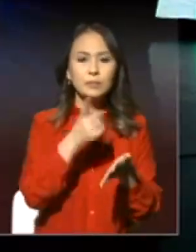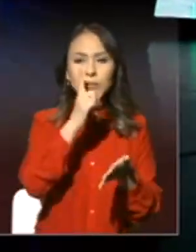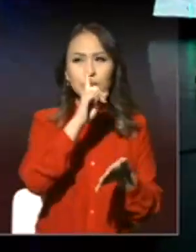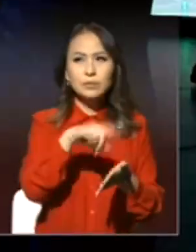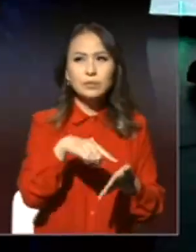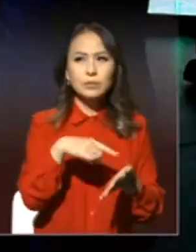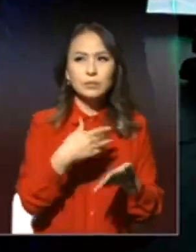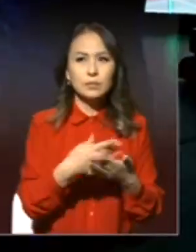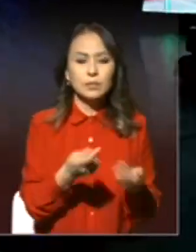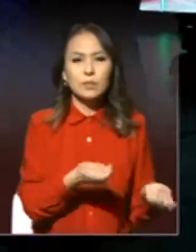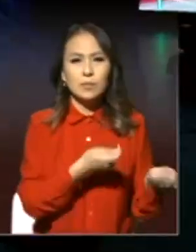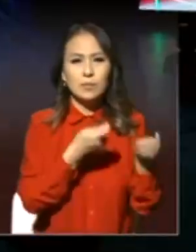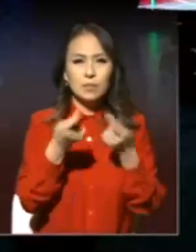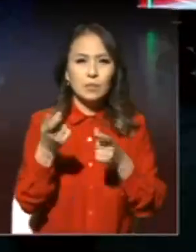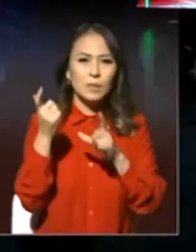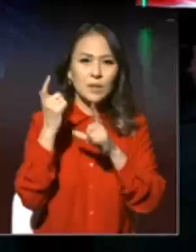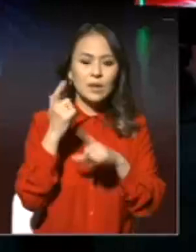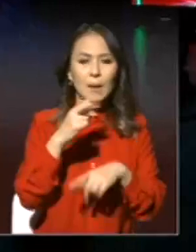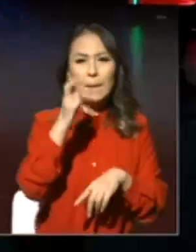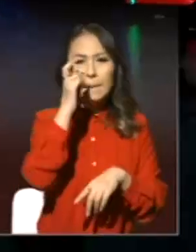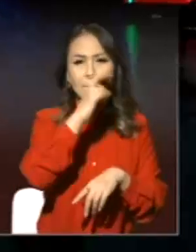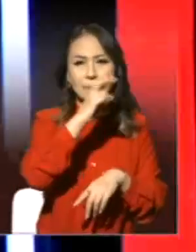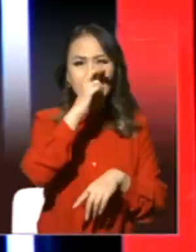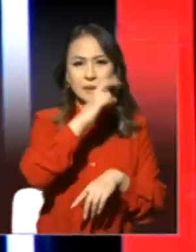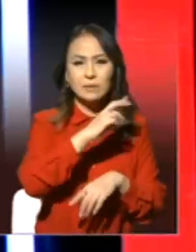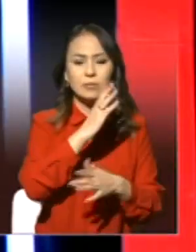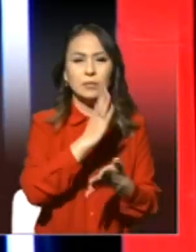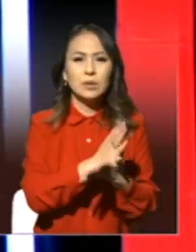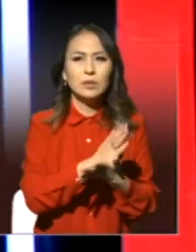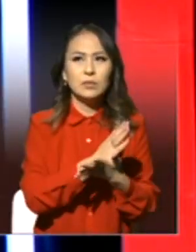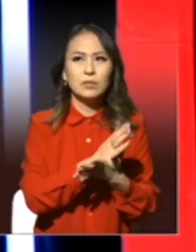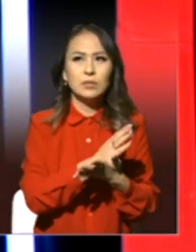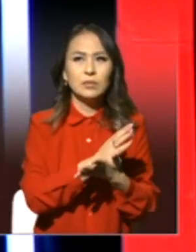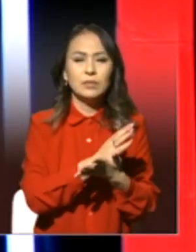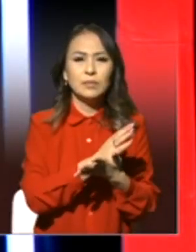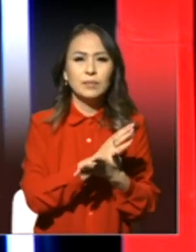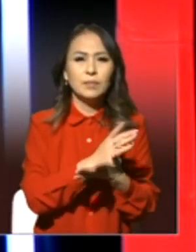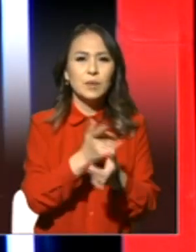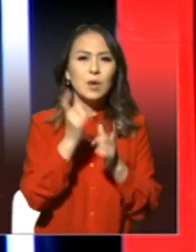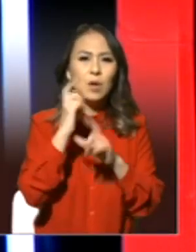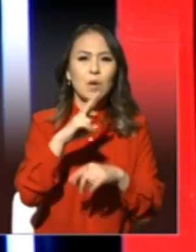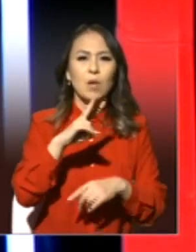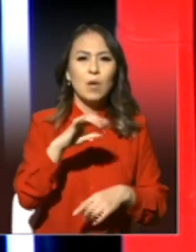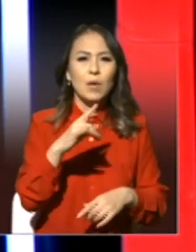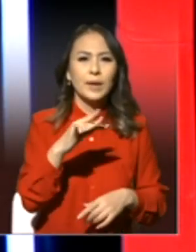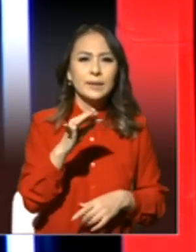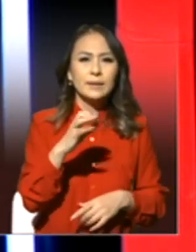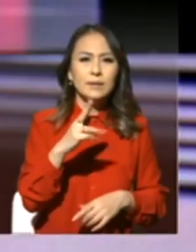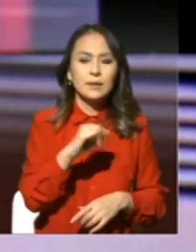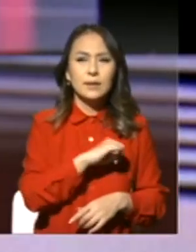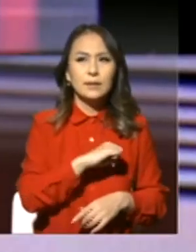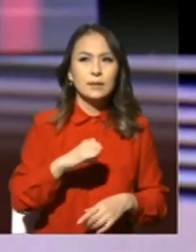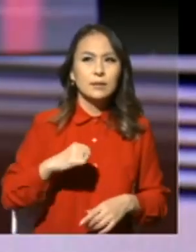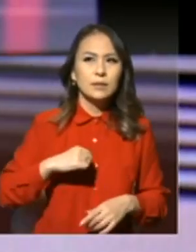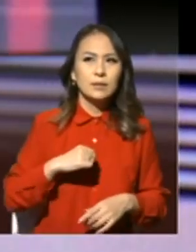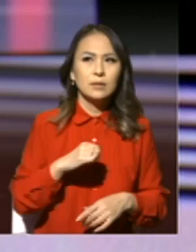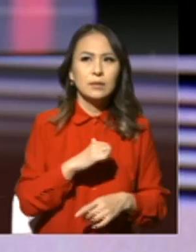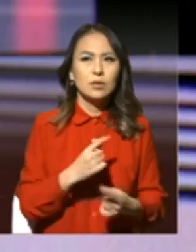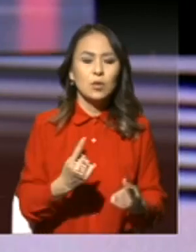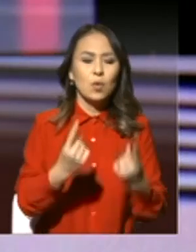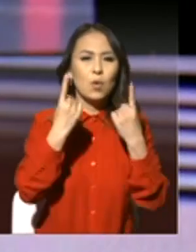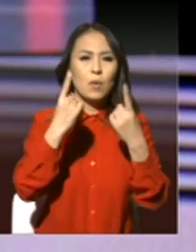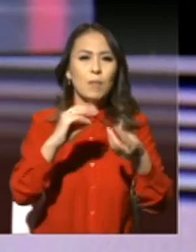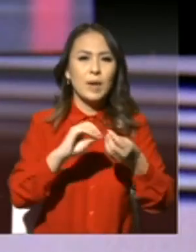ол жеткізу бар, жанар жағармайы бар, апарып тұрғызғаны бар. Жеткізу, логистика ол ең үлкен мәселе